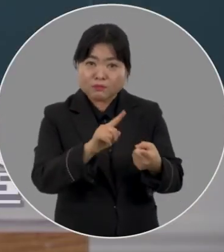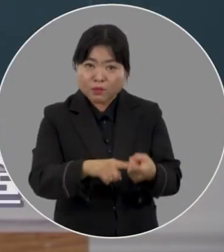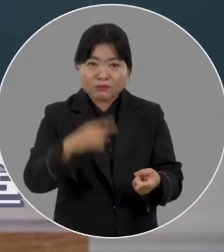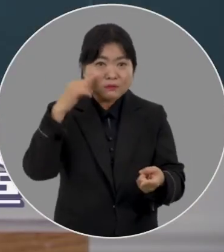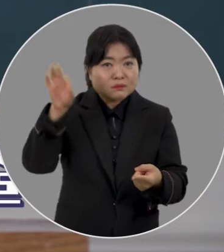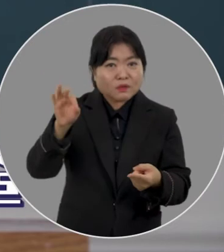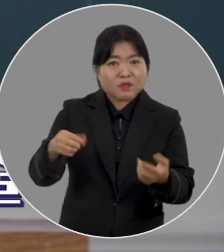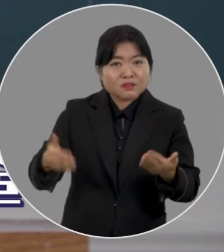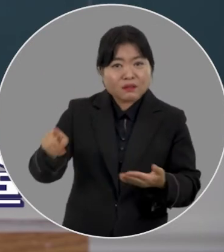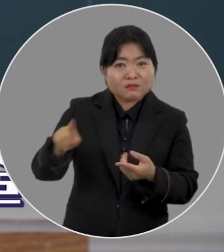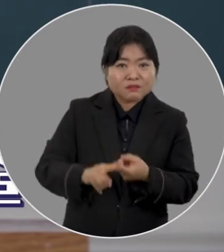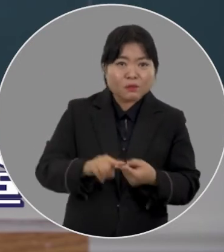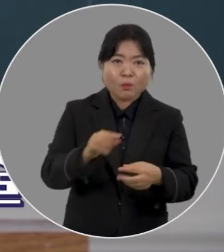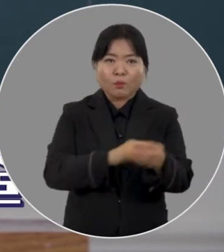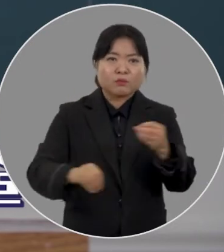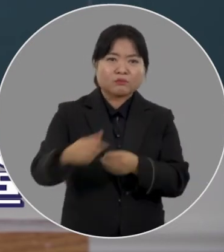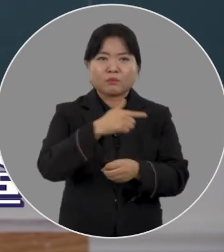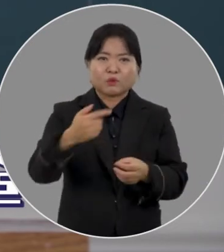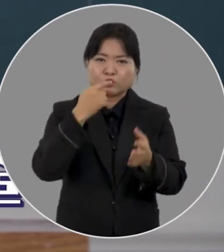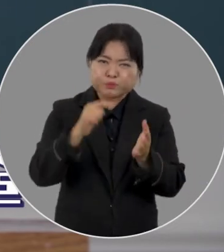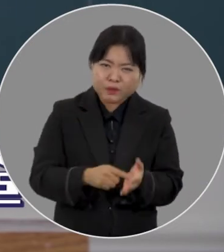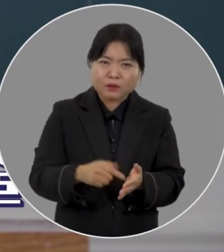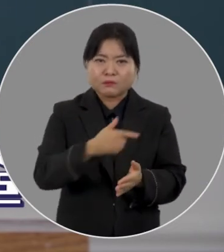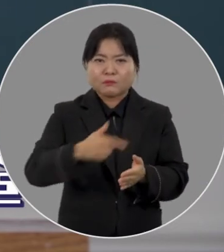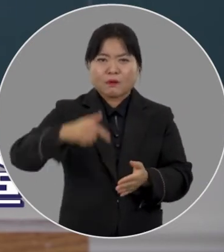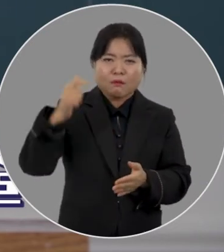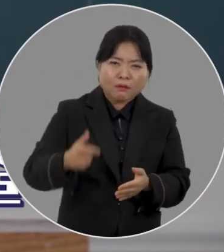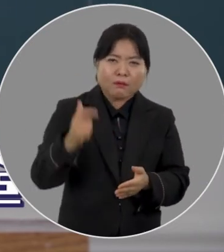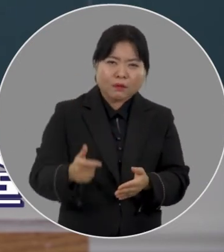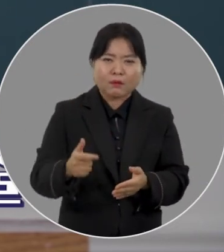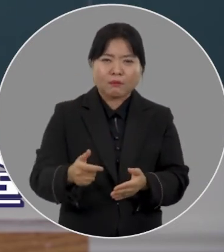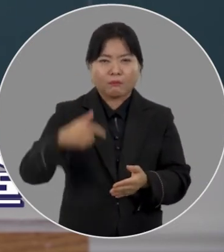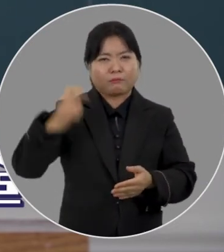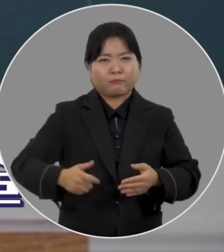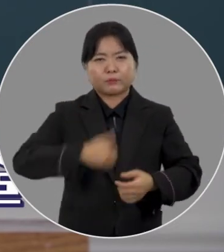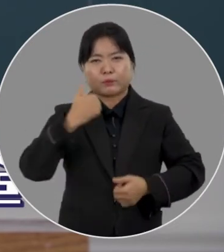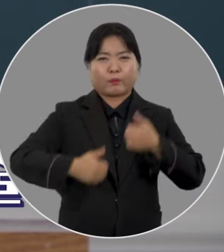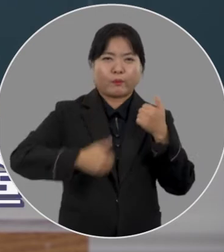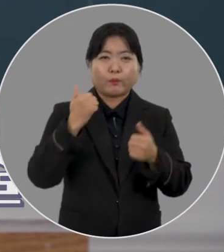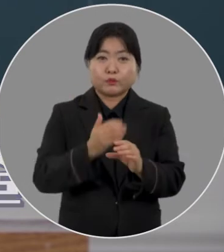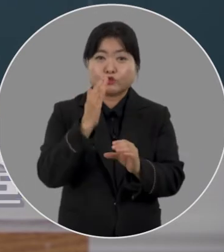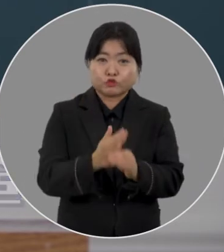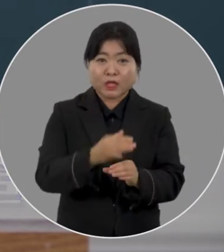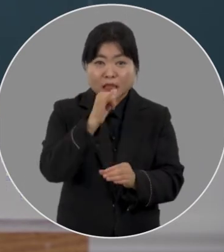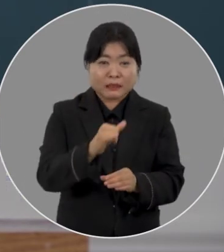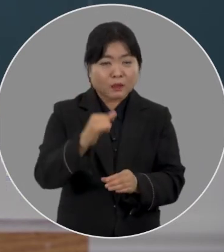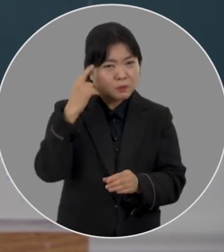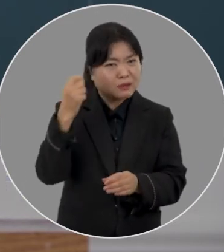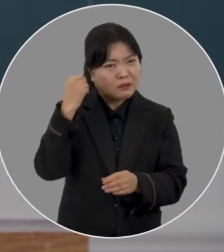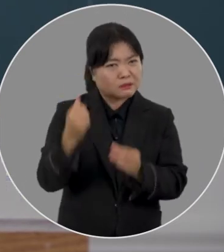사소한 일이라던가 그것에 대해서는 오히려 너무나도 쉽게 너무나도 강한 강도로 분노를 표출한다라는 생각이